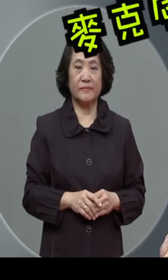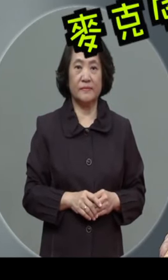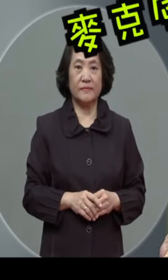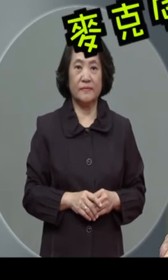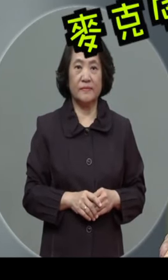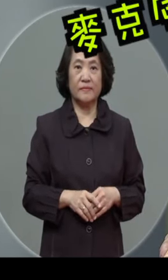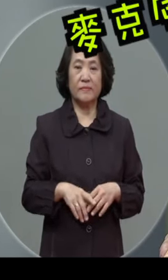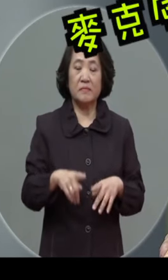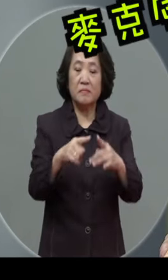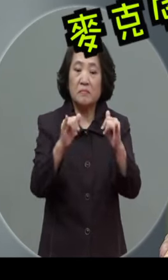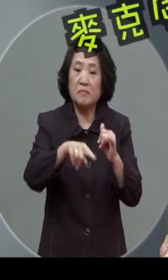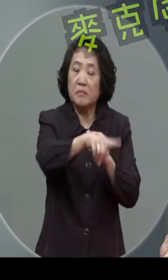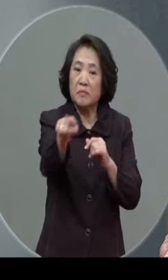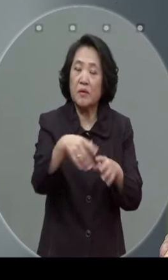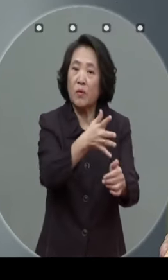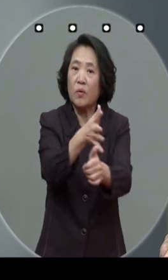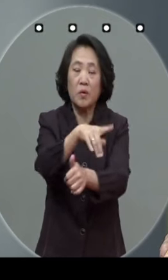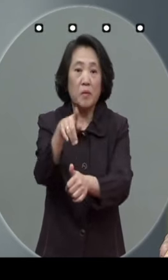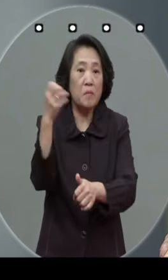恁有听到无？